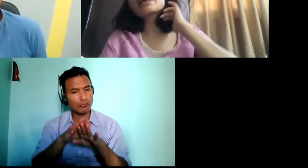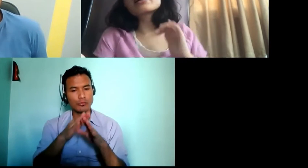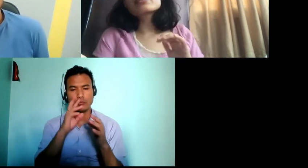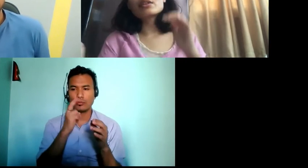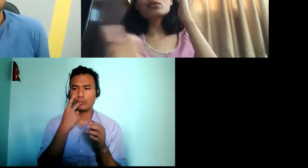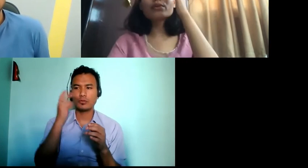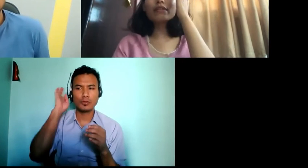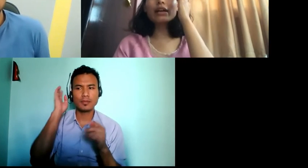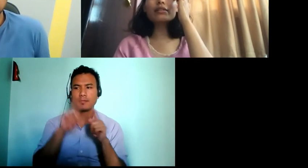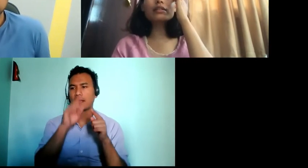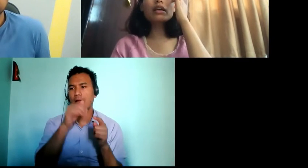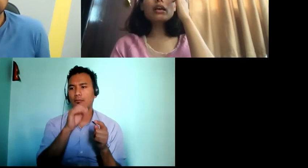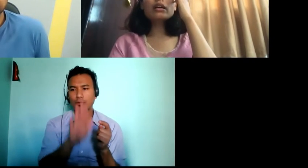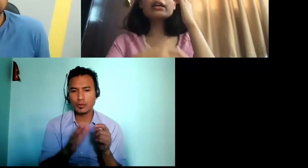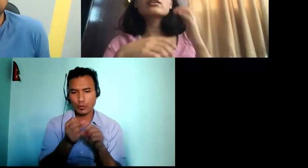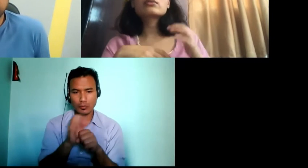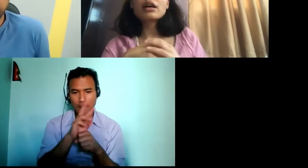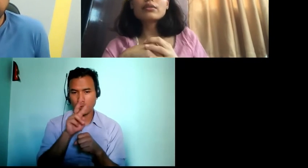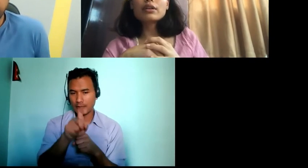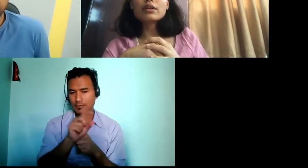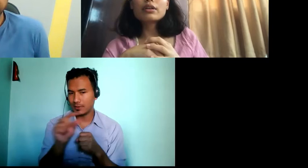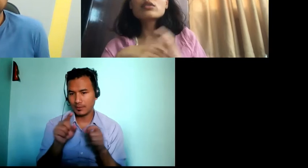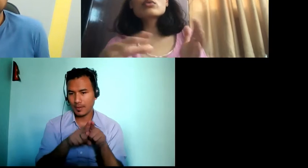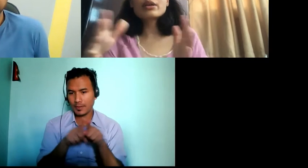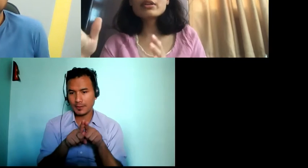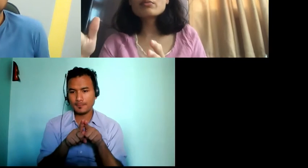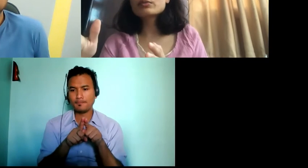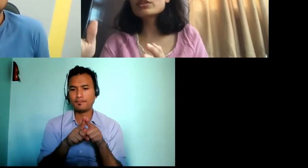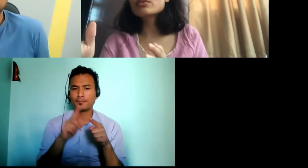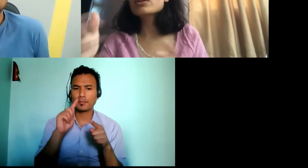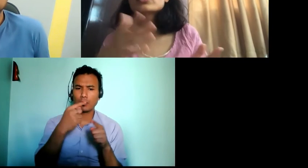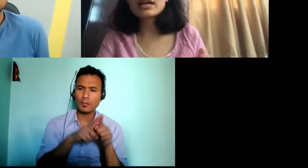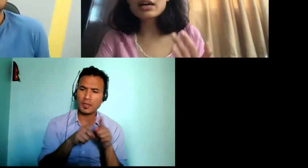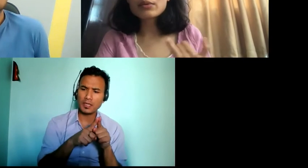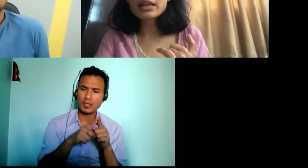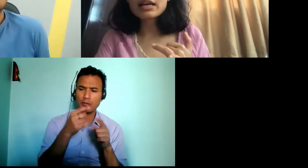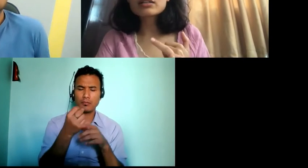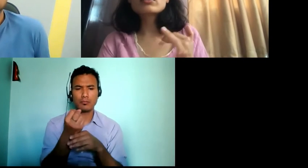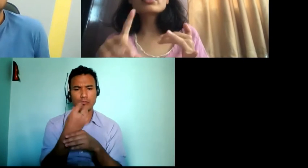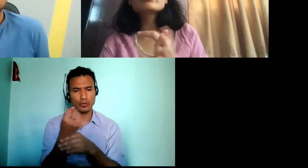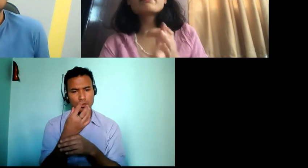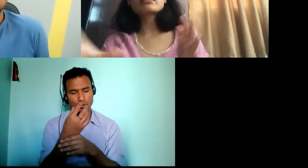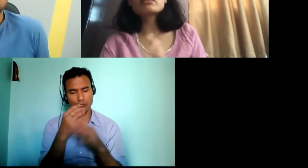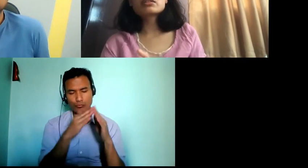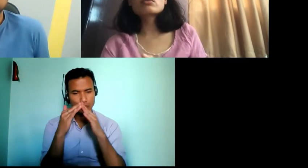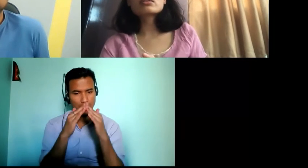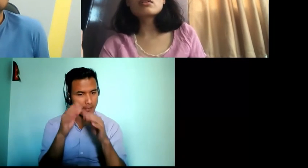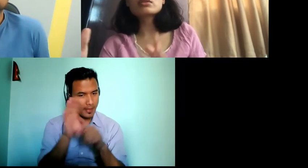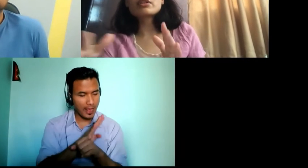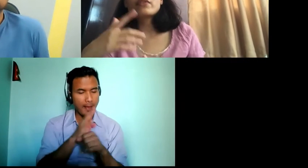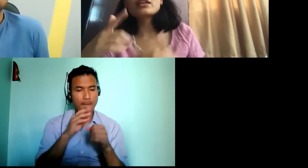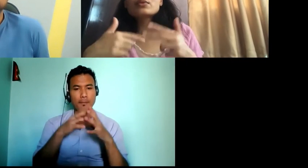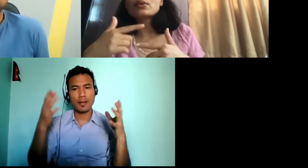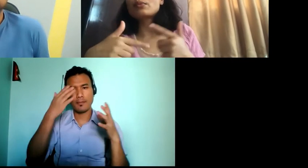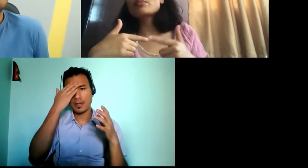पनि आइरहेको छ यो कोरोना भाइरसकै कुराहरू गर्दाखेरि, कुनै पनि भनौँ न यो अर्थक्वेक आएको बेला अथवा कुनै पनि एउटा पेन्डेमिक सिचुएसन आउँछ